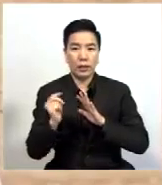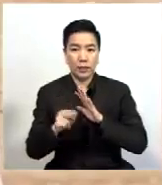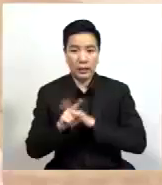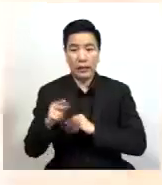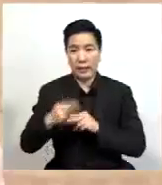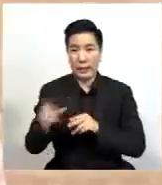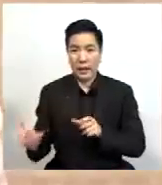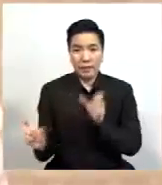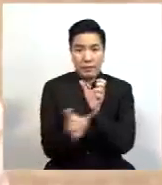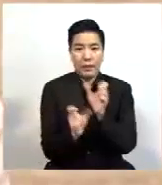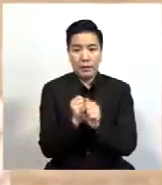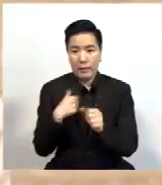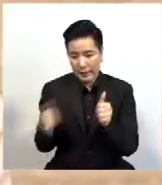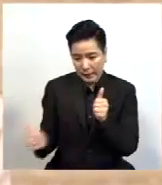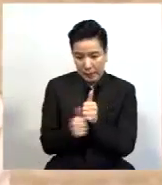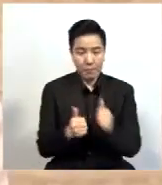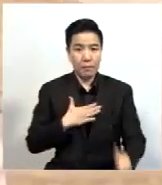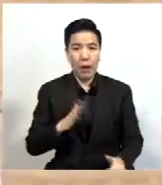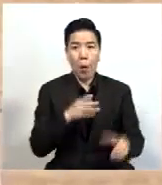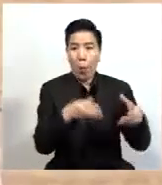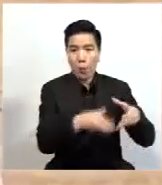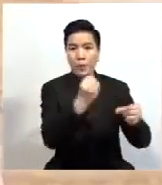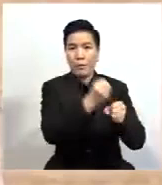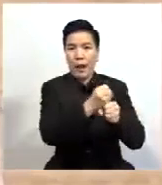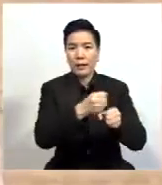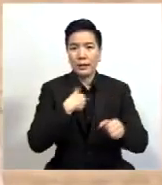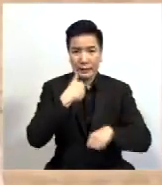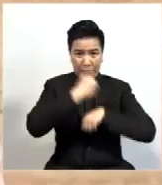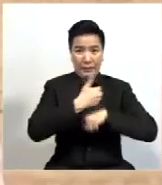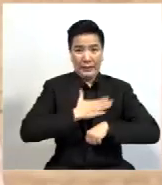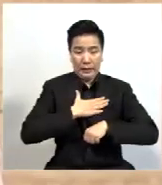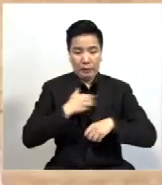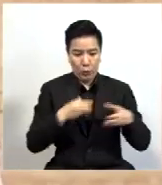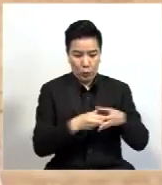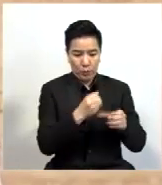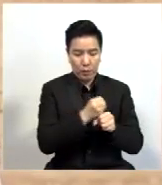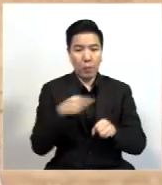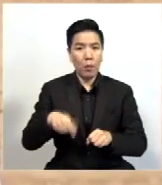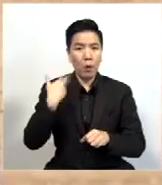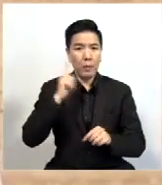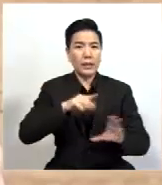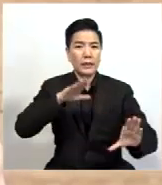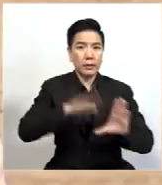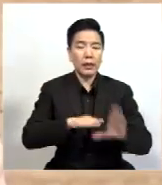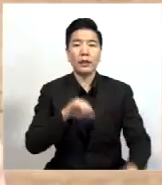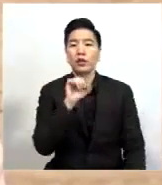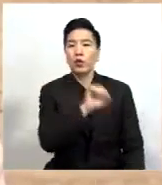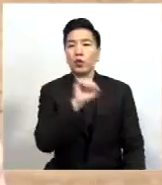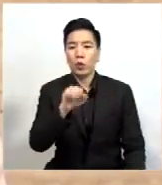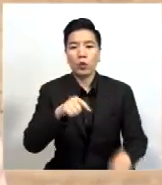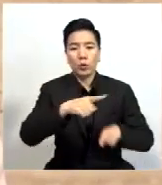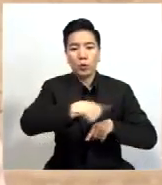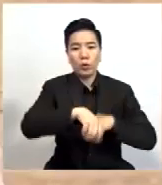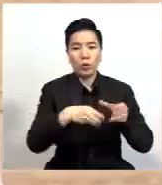ลับเรียนว่าไม่ใช่ผู้ติดตามผมนะครับแต่เป็นคณะทำงานนะครับซึ่งเป็นอดีตผู้สมัครสมาชิกสภาผู้แทนราษฎ